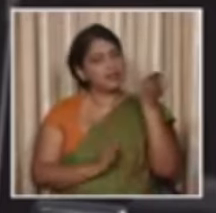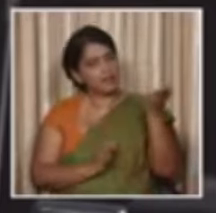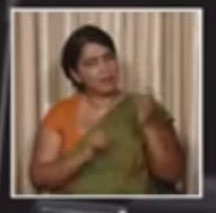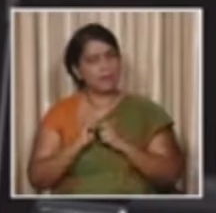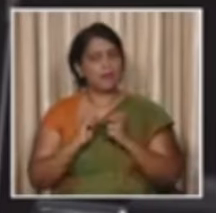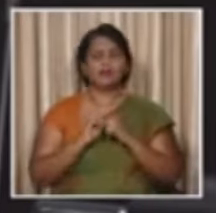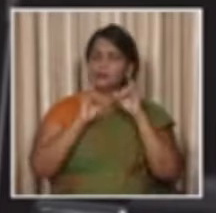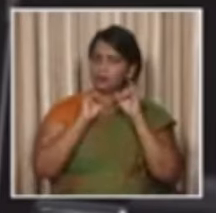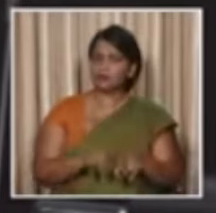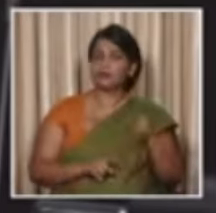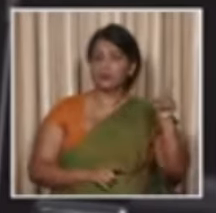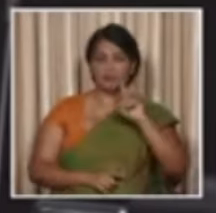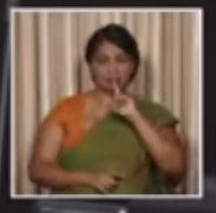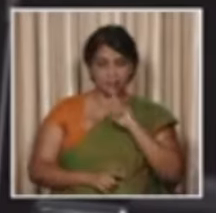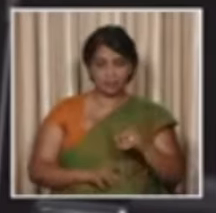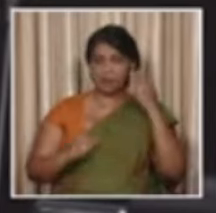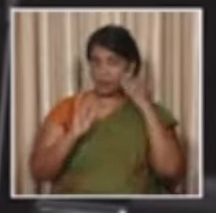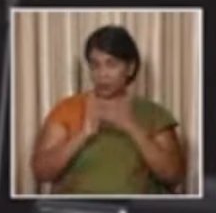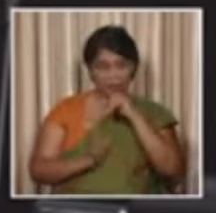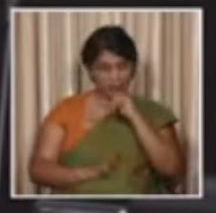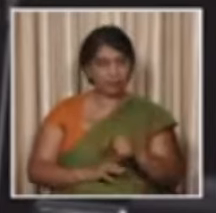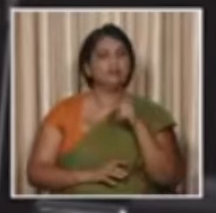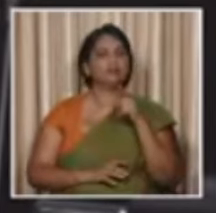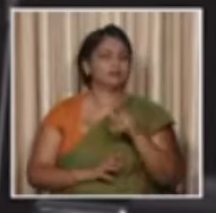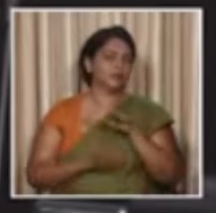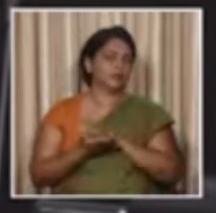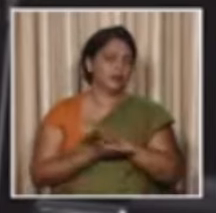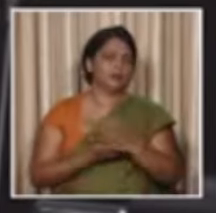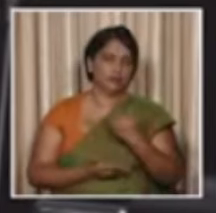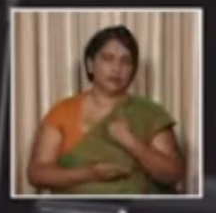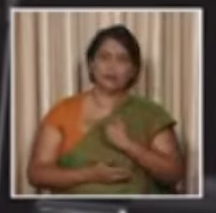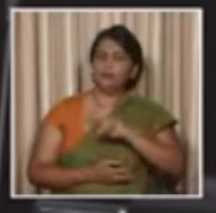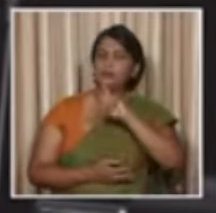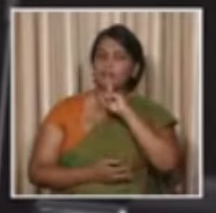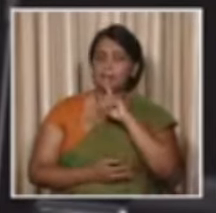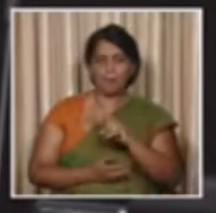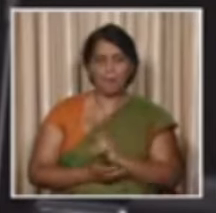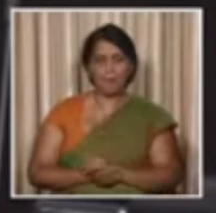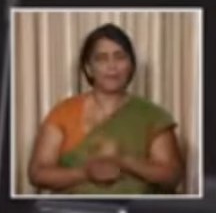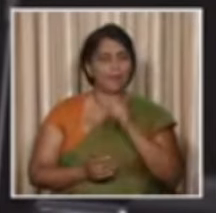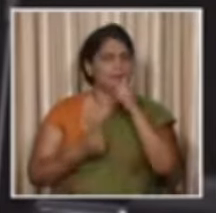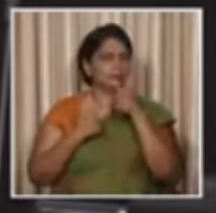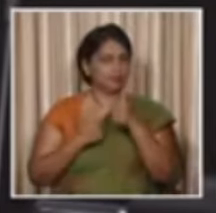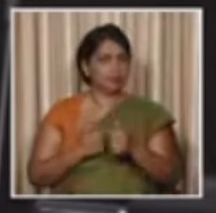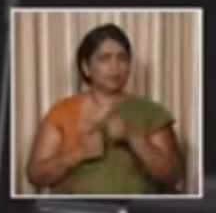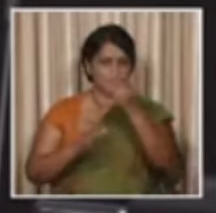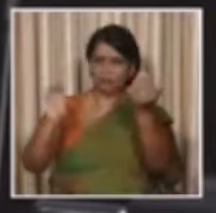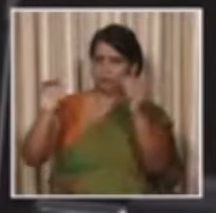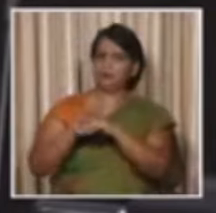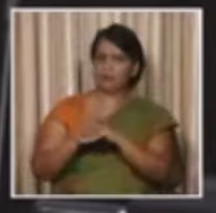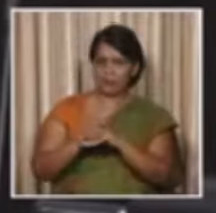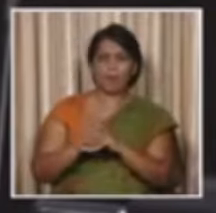තියෙනවා. හැබැයි ඔබතුමාලා කියන කාරණේ සත්‍ය නම් පැහැදිලි ලෙස මම ඔබතුමාලාට කිව්වා සාධාරණ ඔබතුමාලා සහභාගී